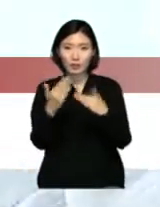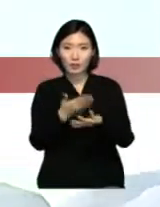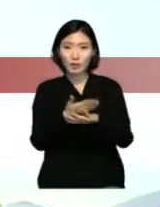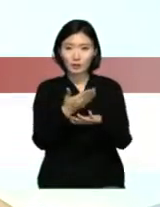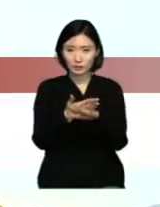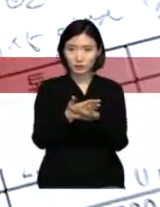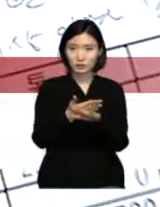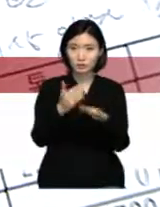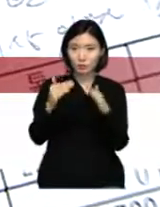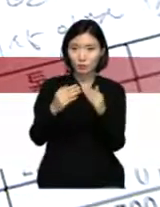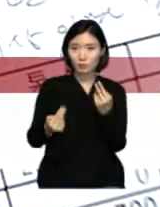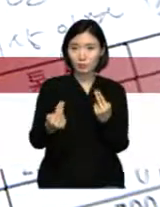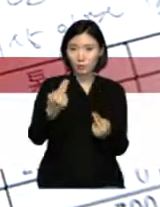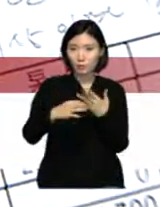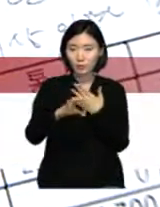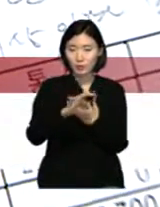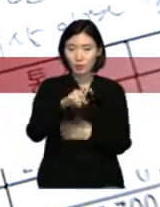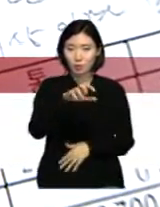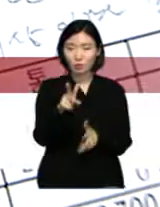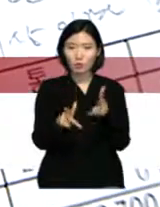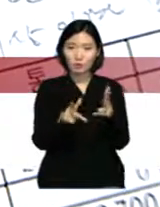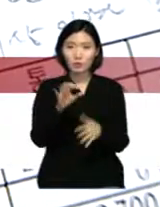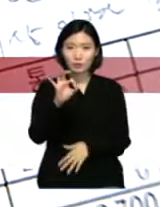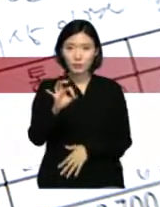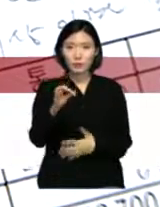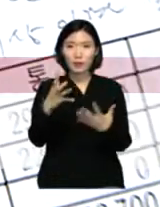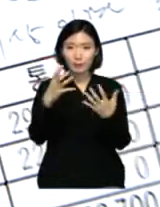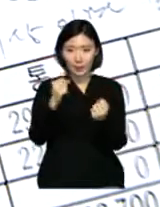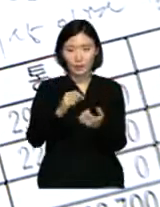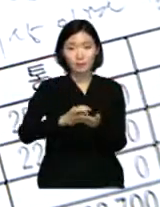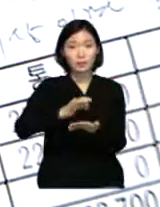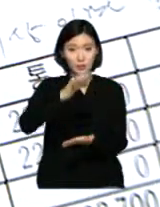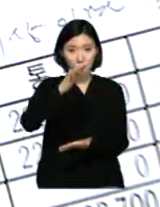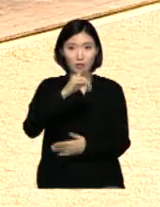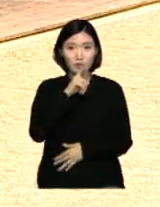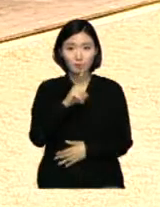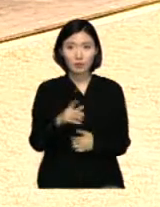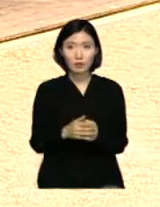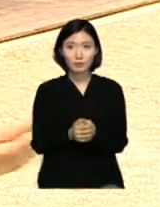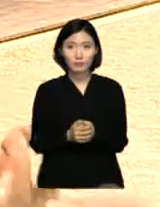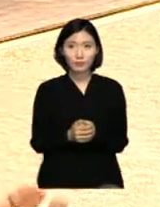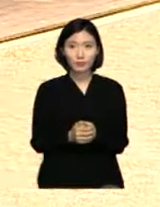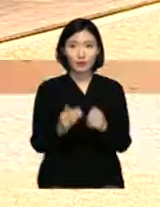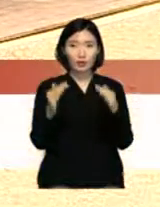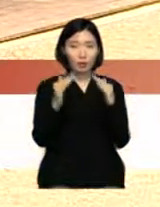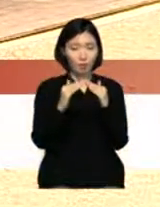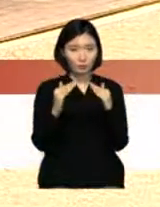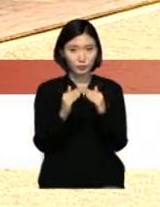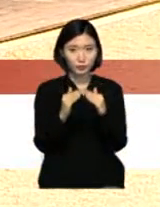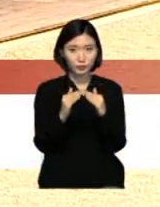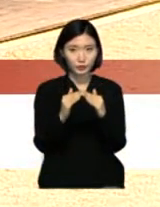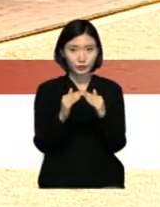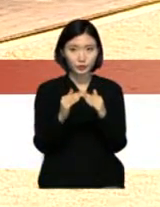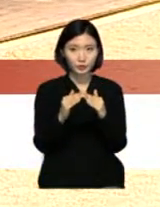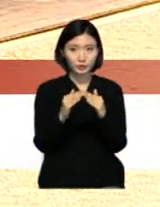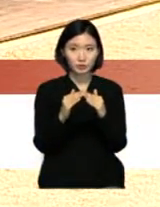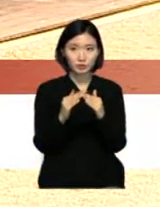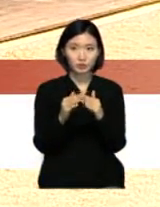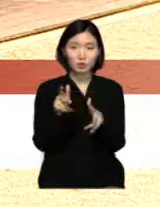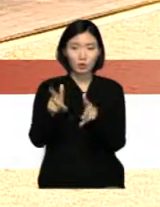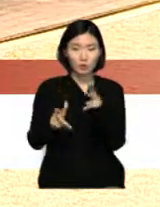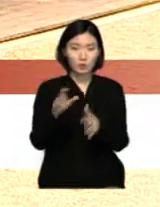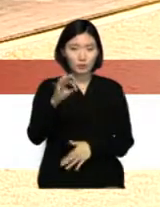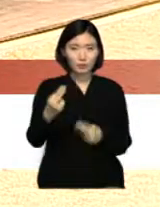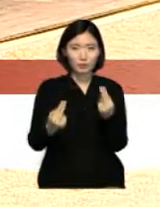건물과 비교해봤을 때 이곳의 공사비가 상당히 높다는 주장입니다. 그런 건물과 공사비를